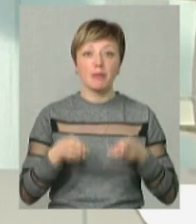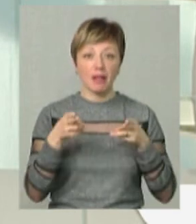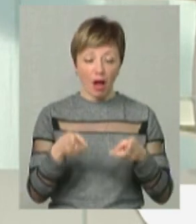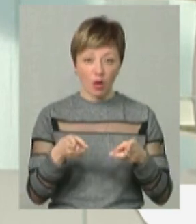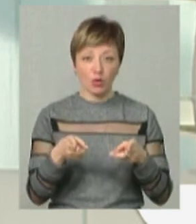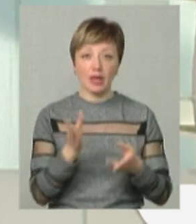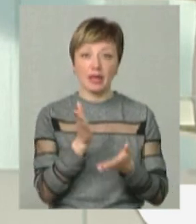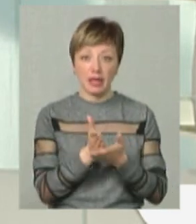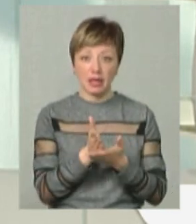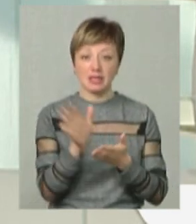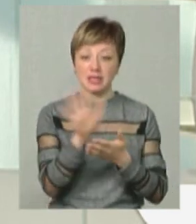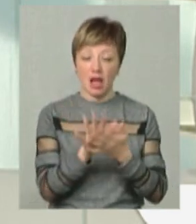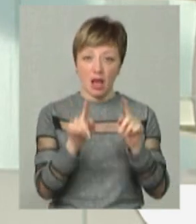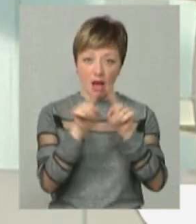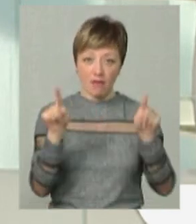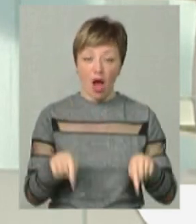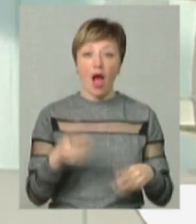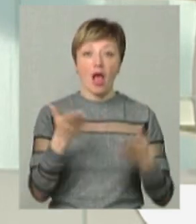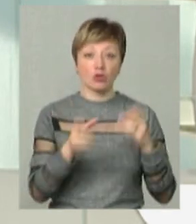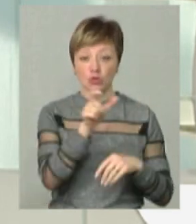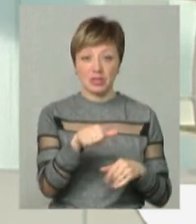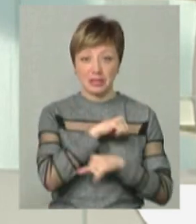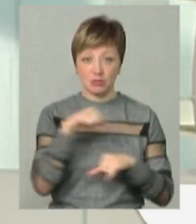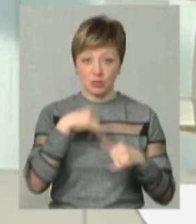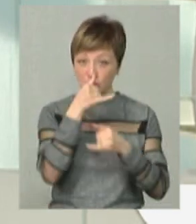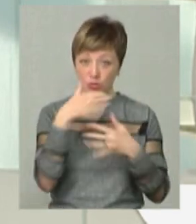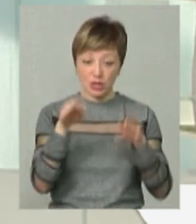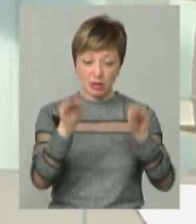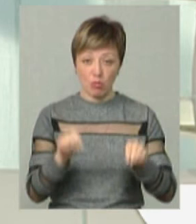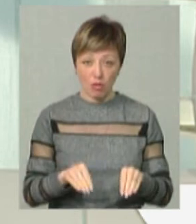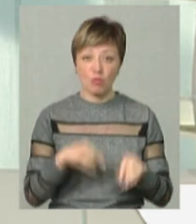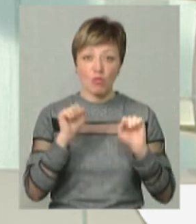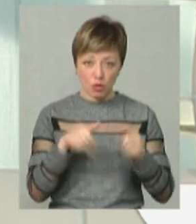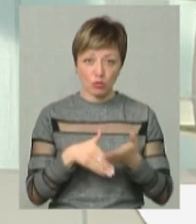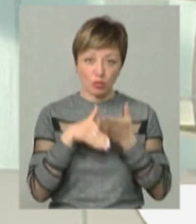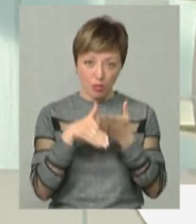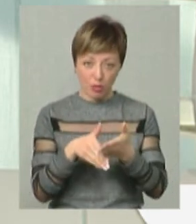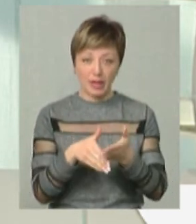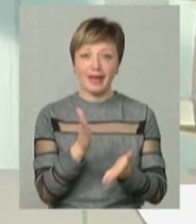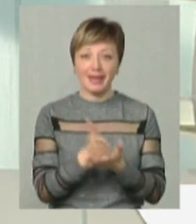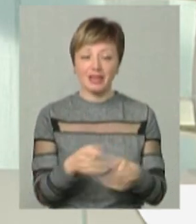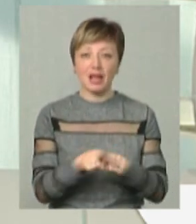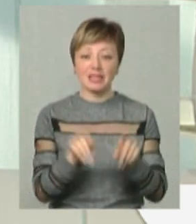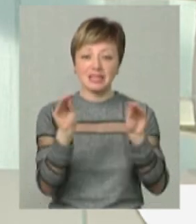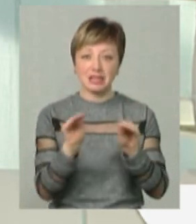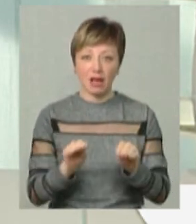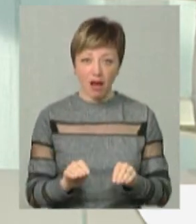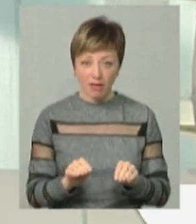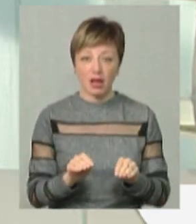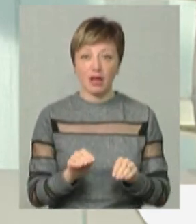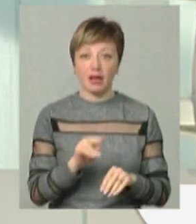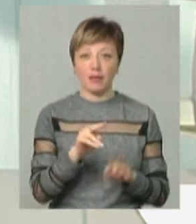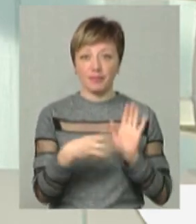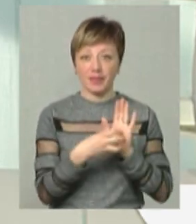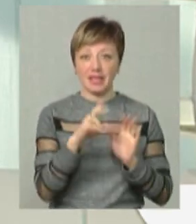кримінального, є заявка. І якщо громадяни не можуть самі заповнити ту заявку, ми можемо їм допомогти. Є такі заявки в дії, і коли ми